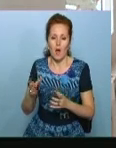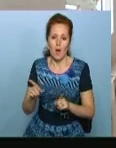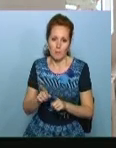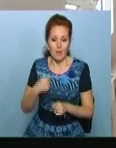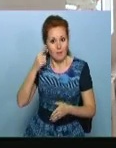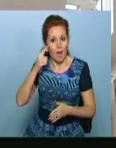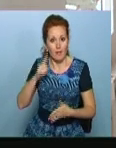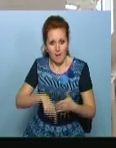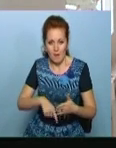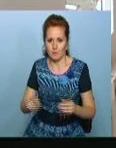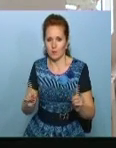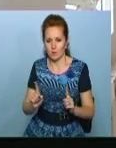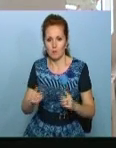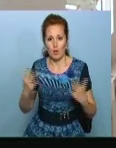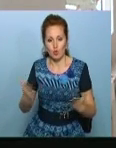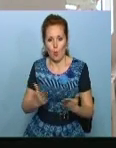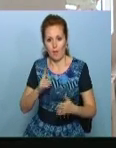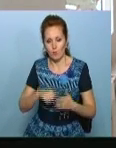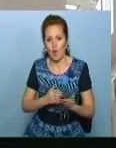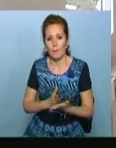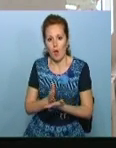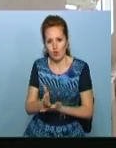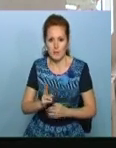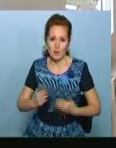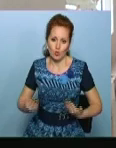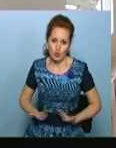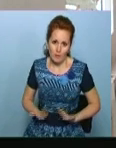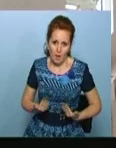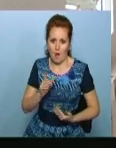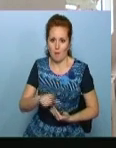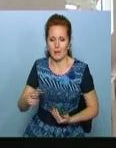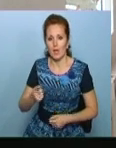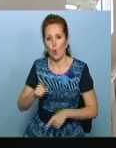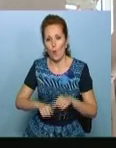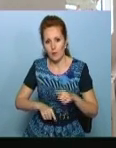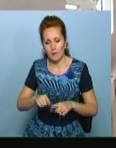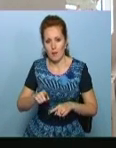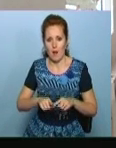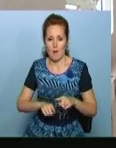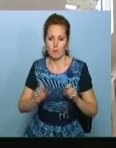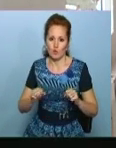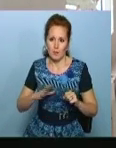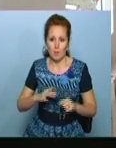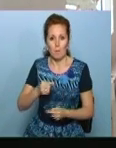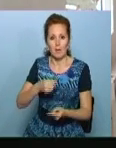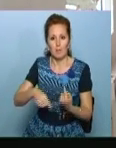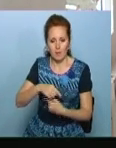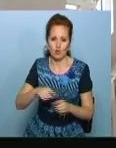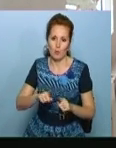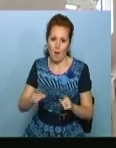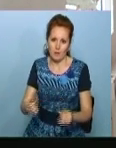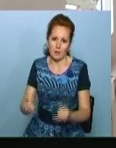надеждой обращаемся к нашим и жителям, и родителям, может быть, и предпринимателям, чтобы они нам